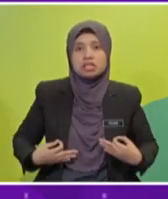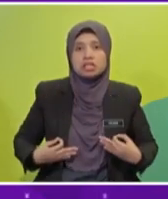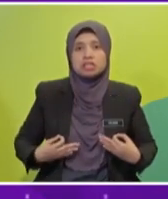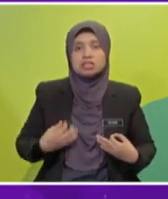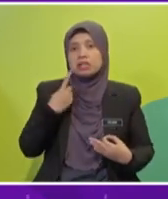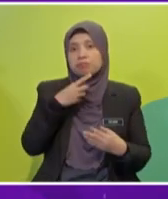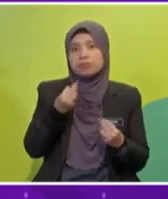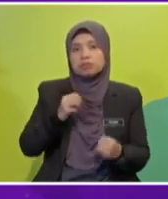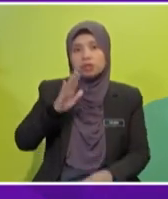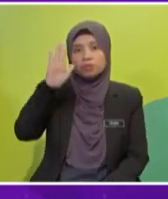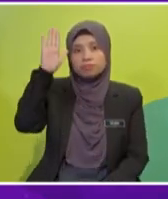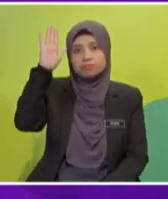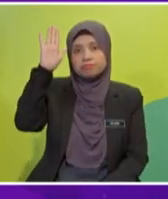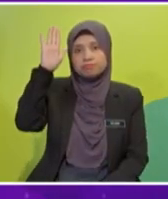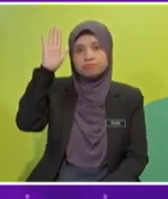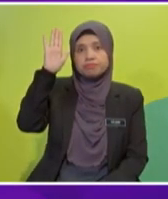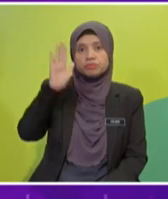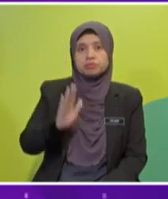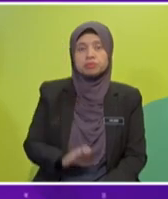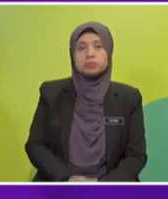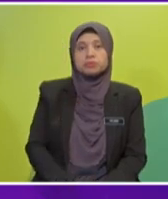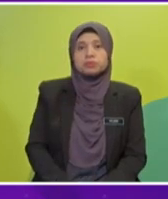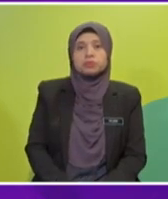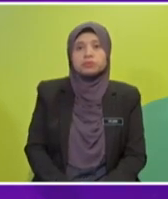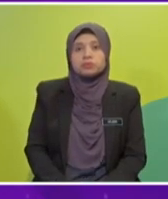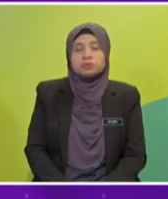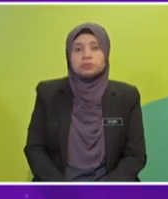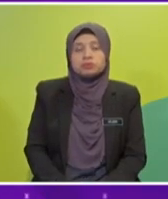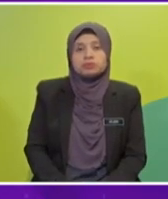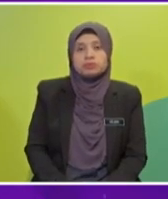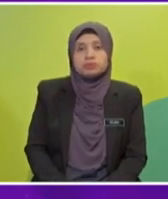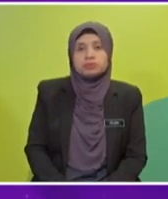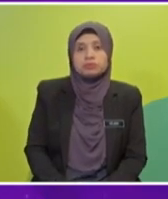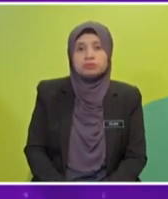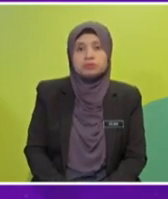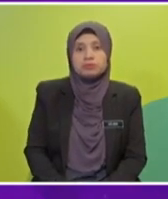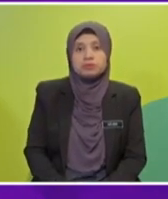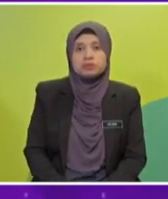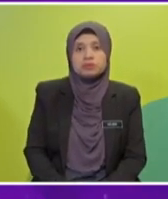Siapa nak jawab? Sufi? Sufi, dari segi fizikal Sufi?